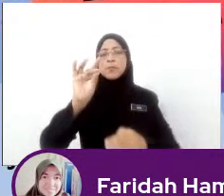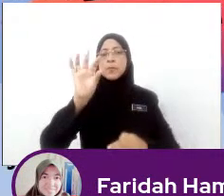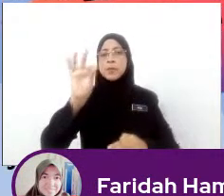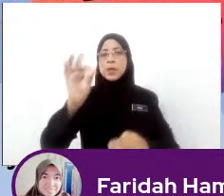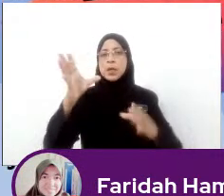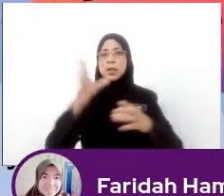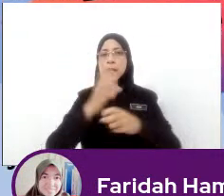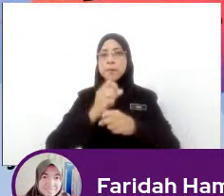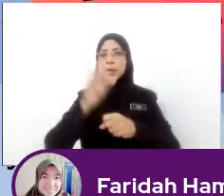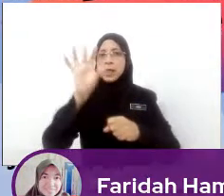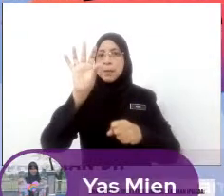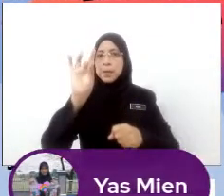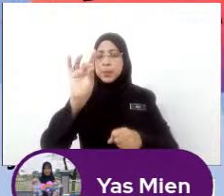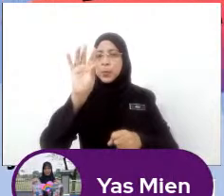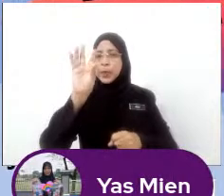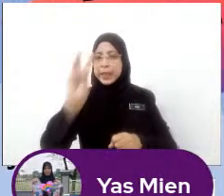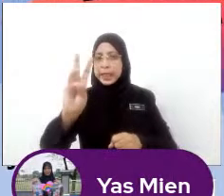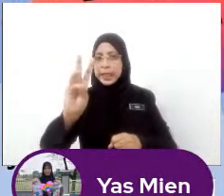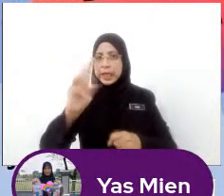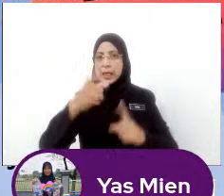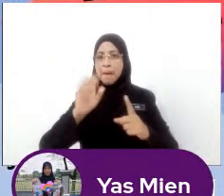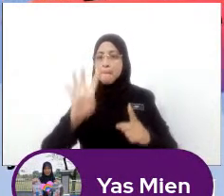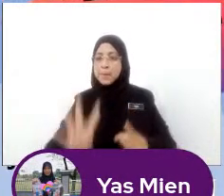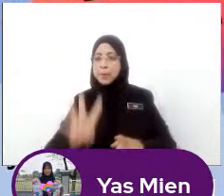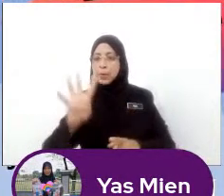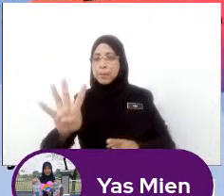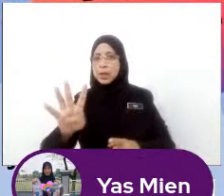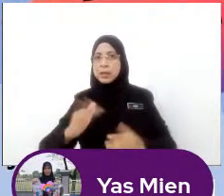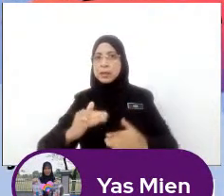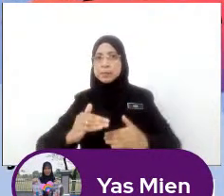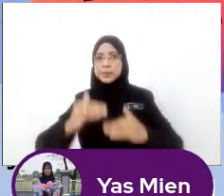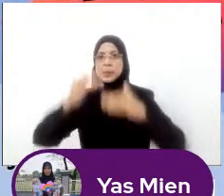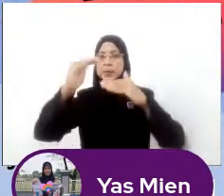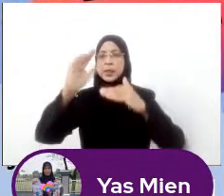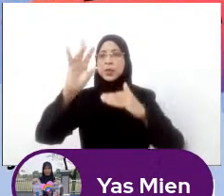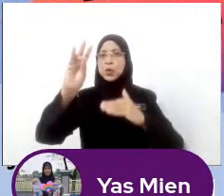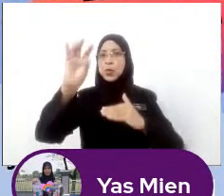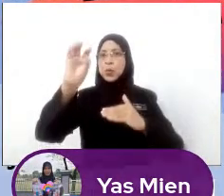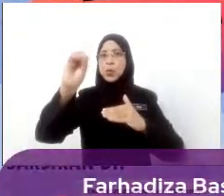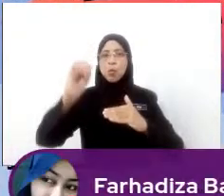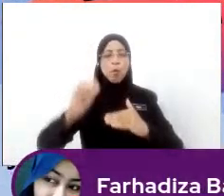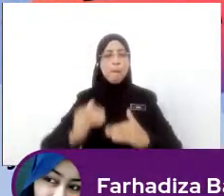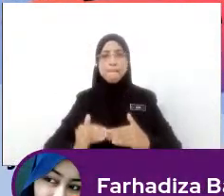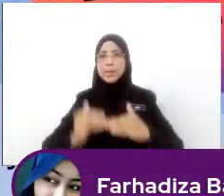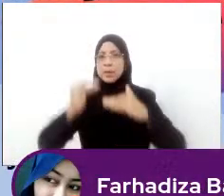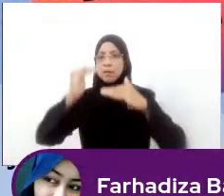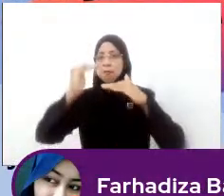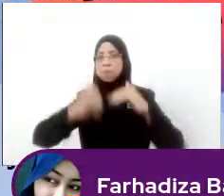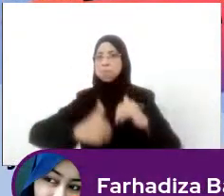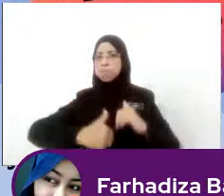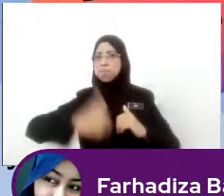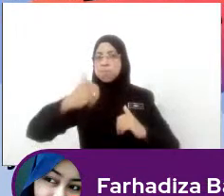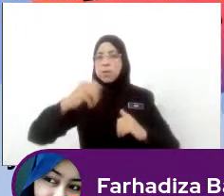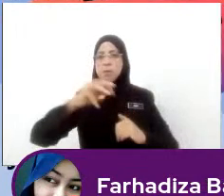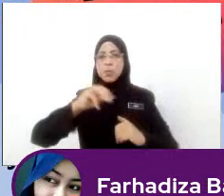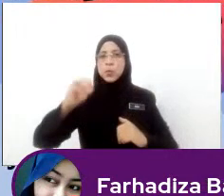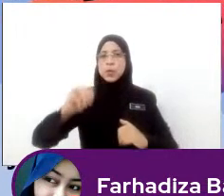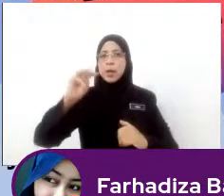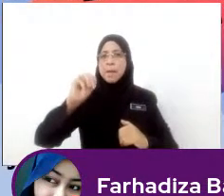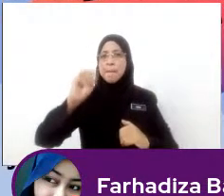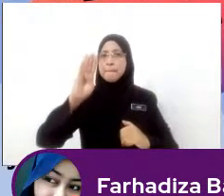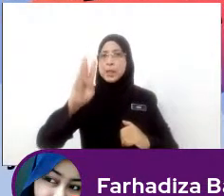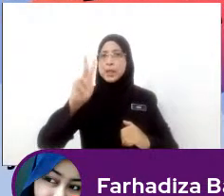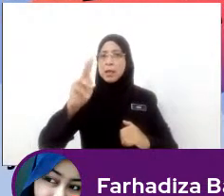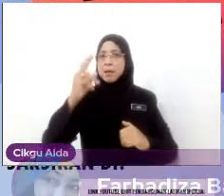dapat 86, daripada 44 dapat 70, peningkatan ketara. Memang macam murid saya memang selalunya